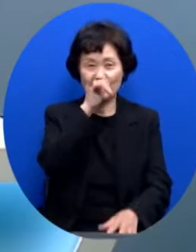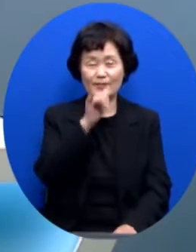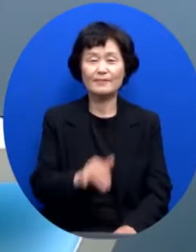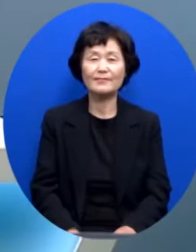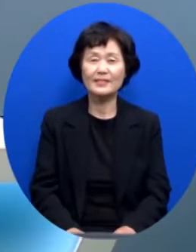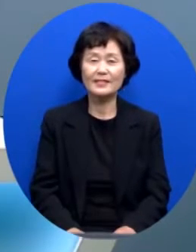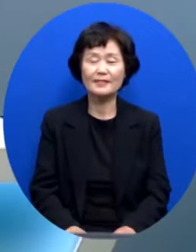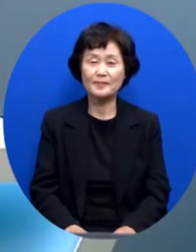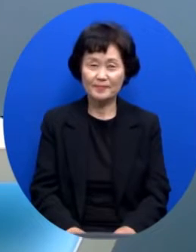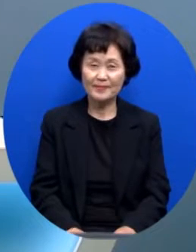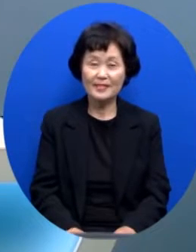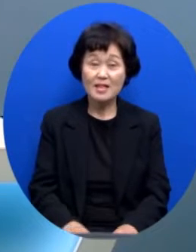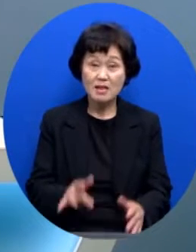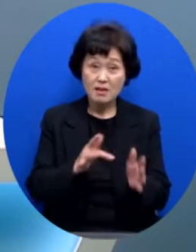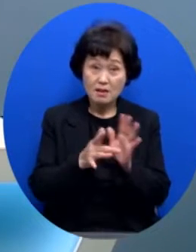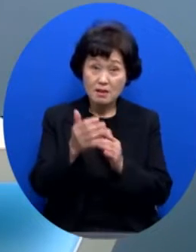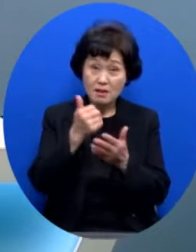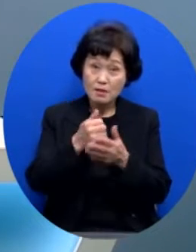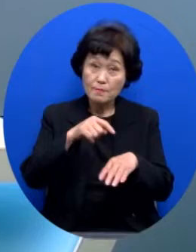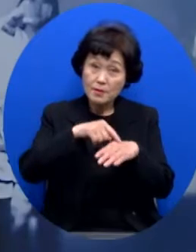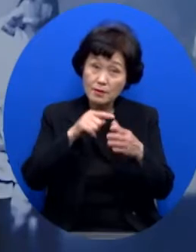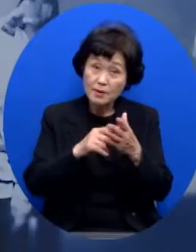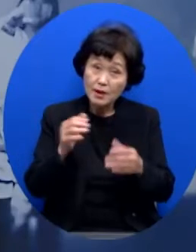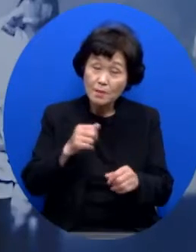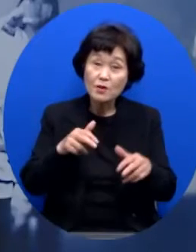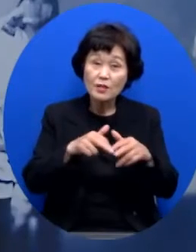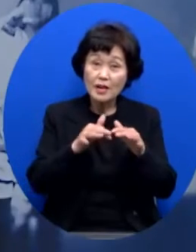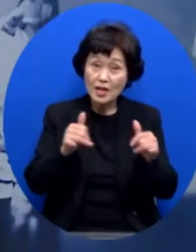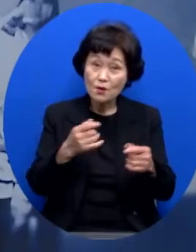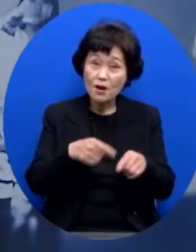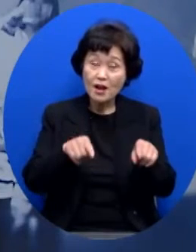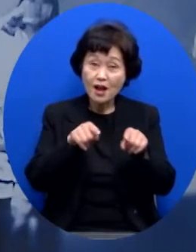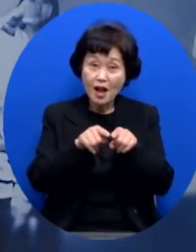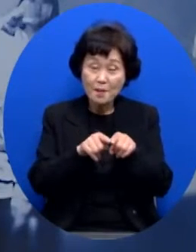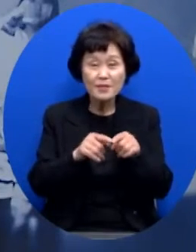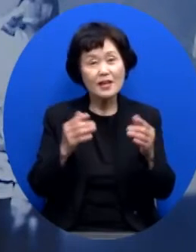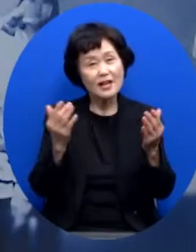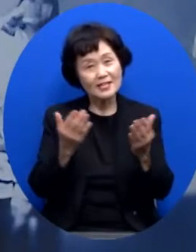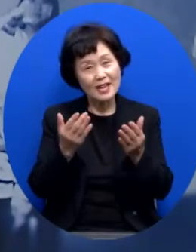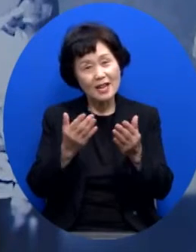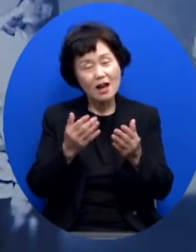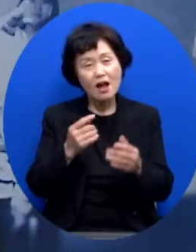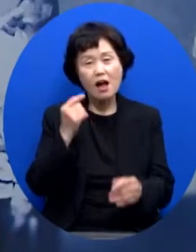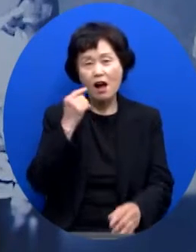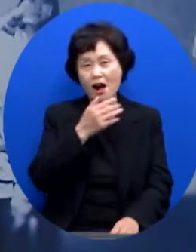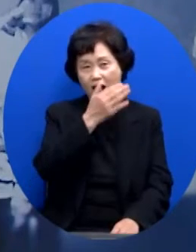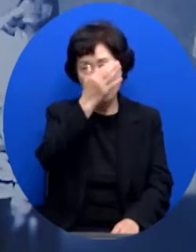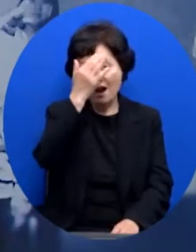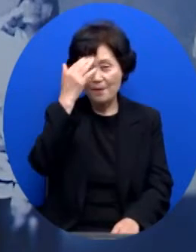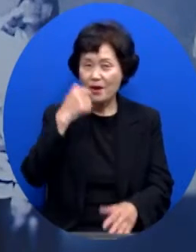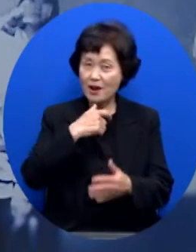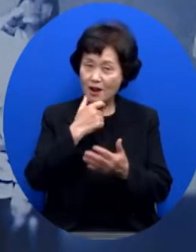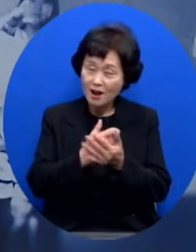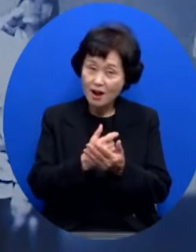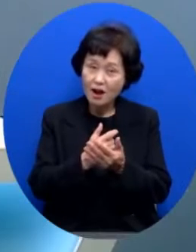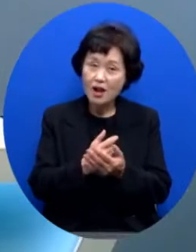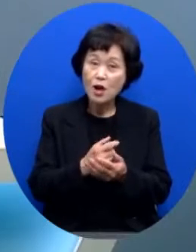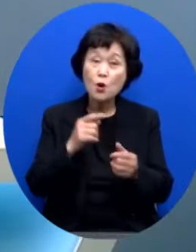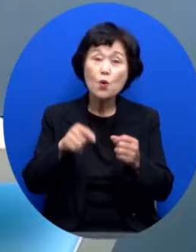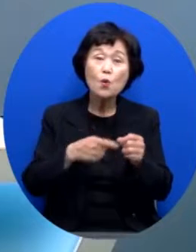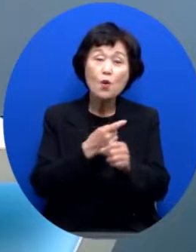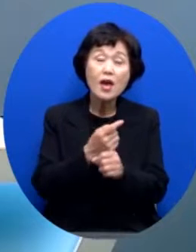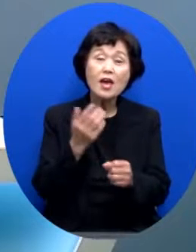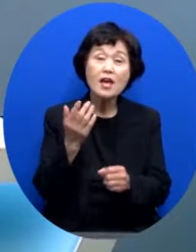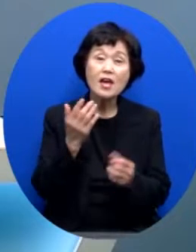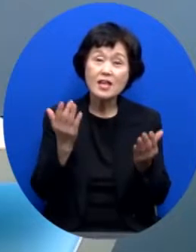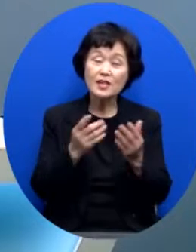네, 그렇군요. 예수님의 마음으로 장애인과 함께하는 사역이 아름답게 느껴지는데요. 그렇다면 주요 사역들이 어떤 것들이 있을까요?